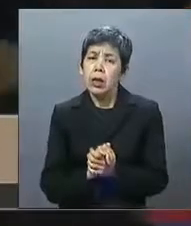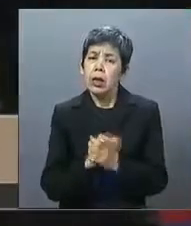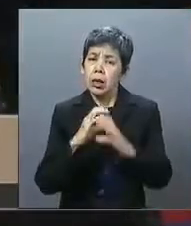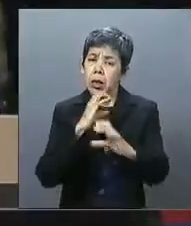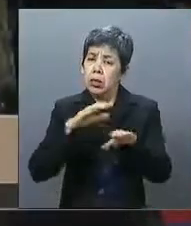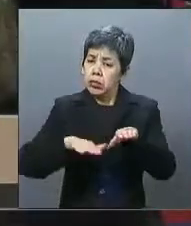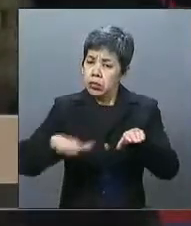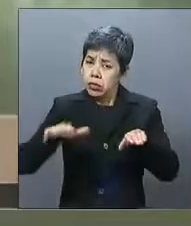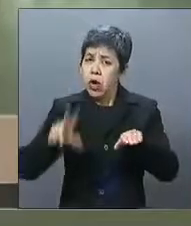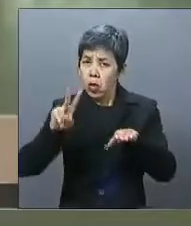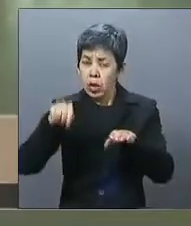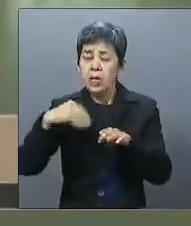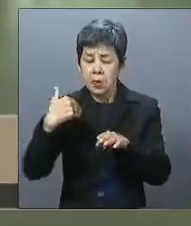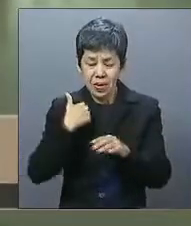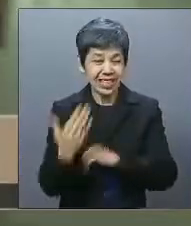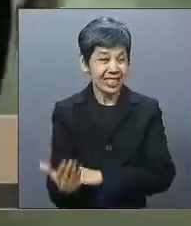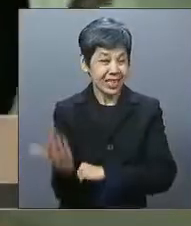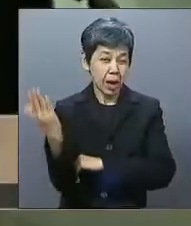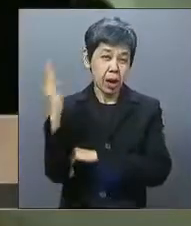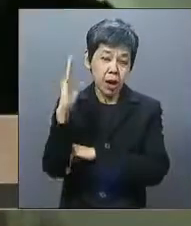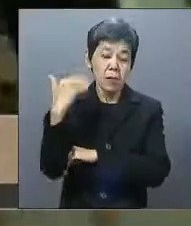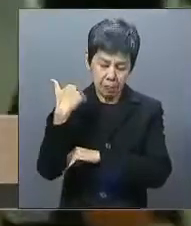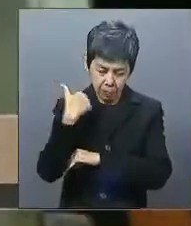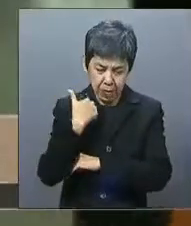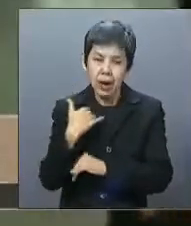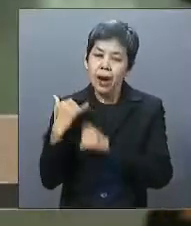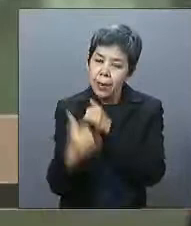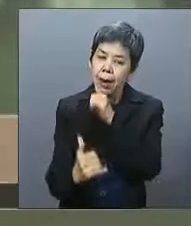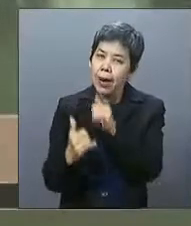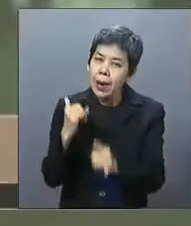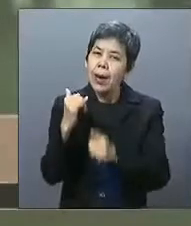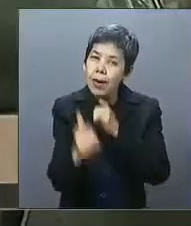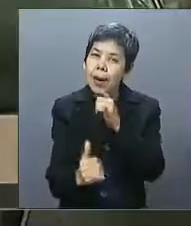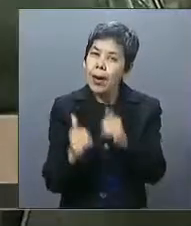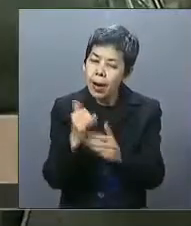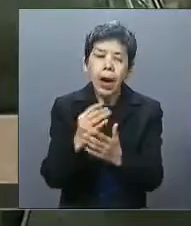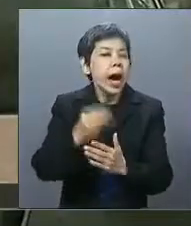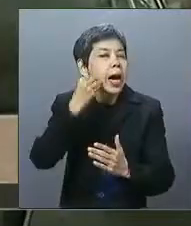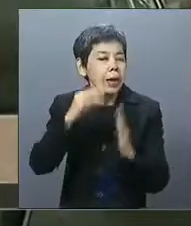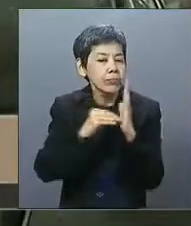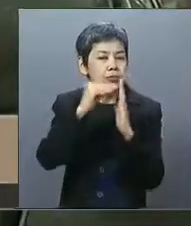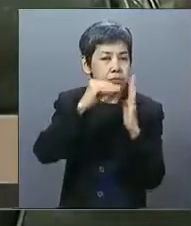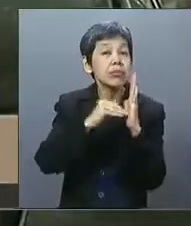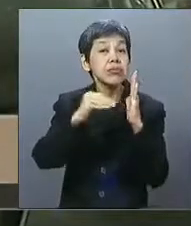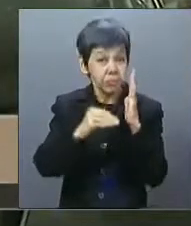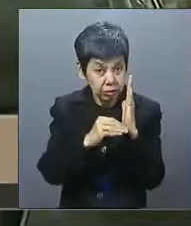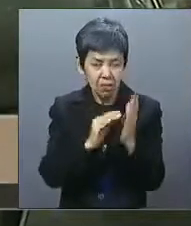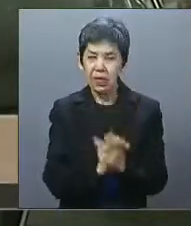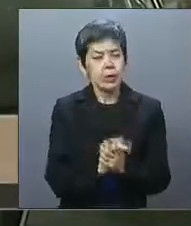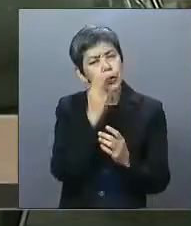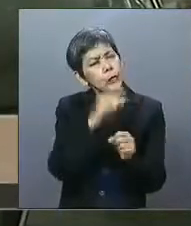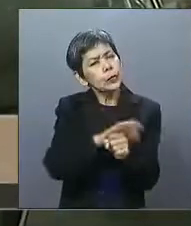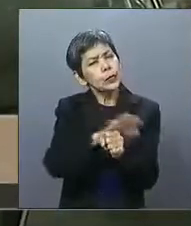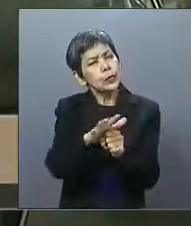มอชิด2นะครับตลอดช่วงเช้าที่ผ่านมาผู้โดยสารทยอยกลับมาจะเดินทางกับภูมิลำเนาอย่างต่อเนื่องแต่ก็ไม่หนาแน่นน